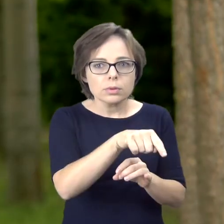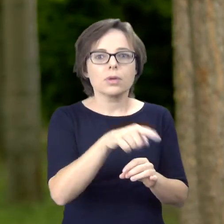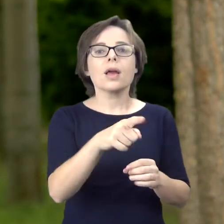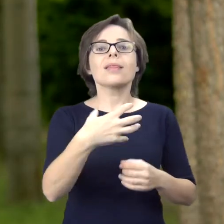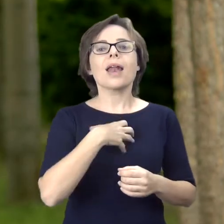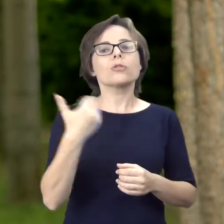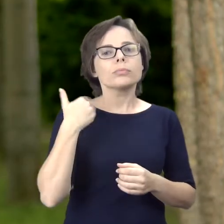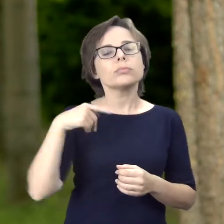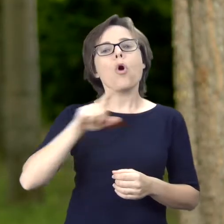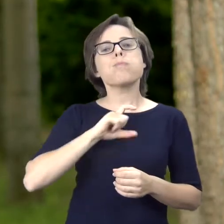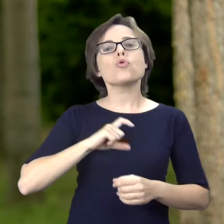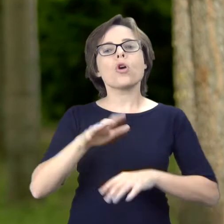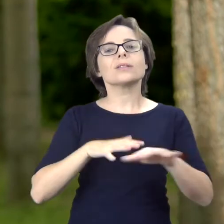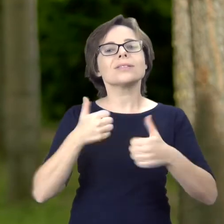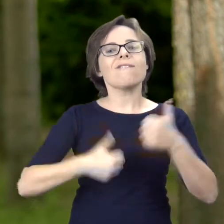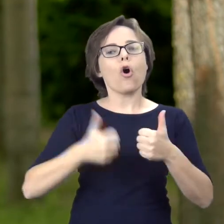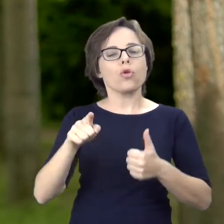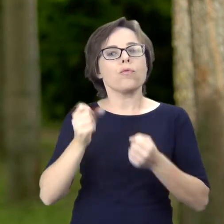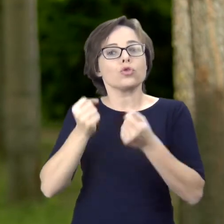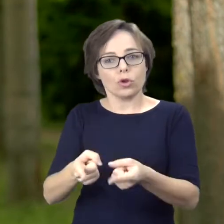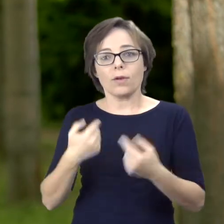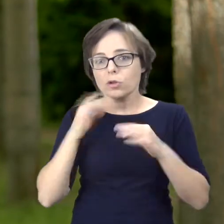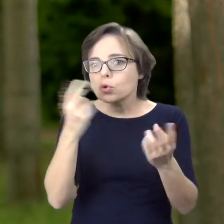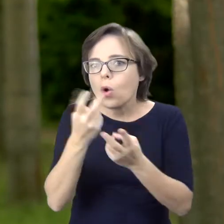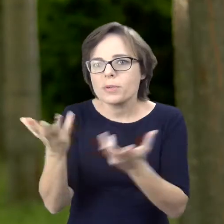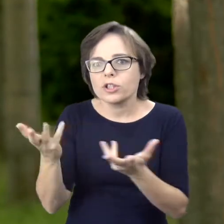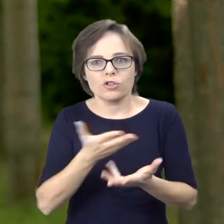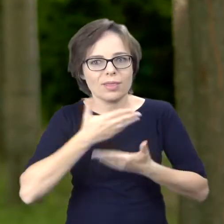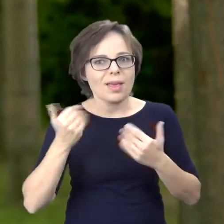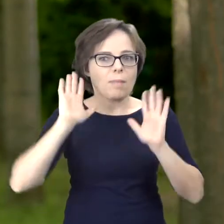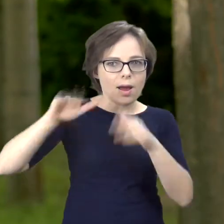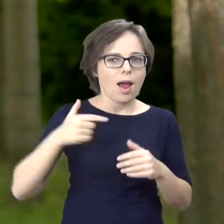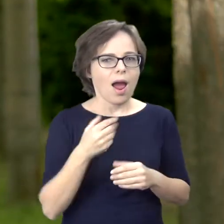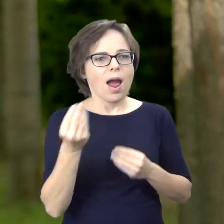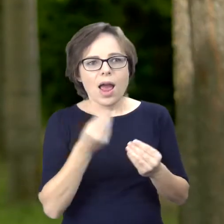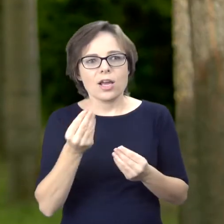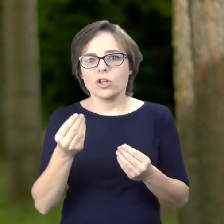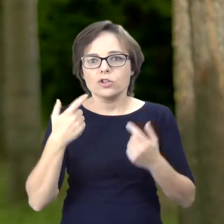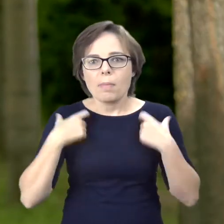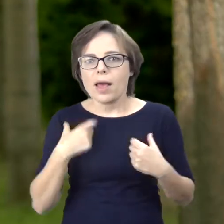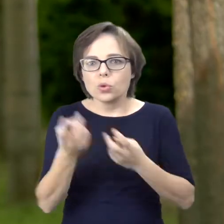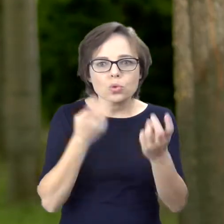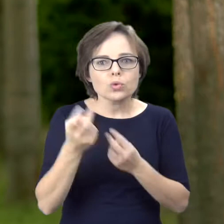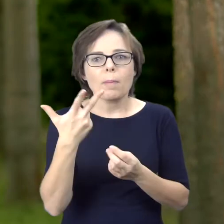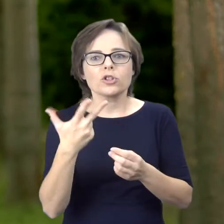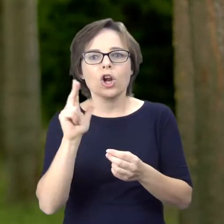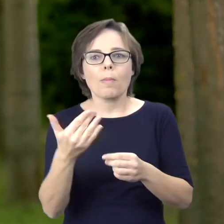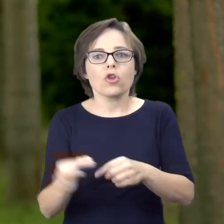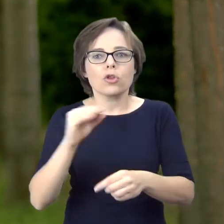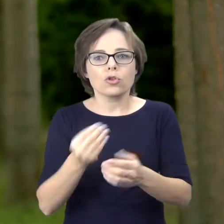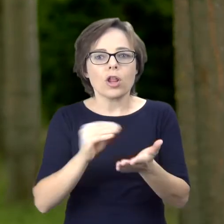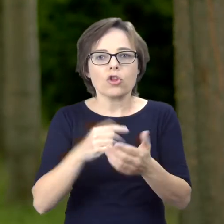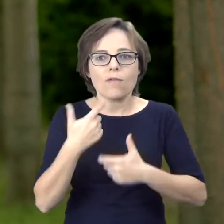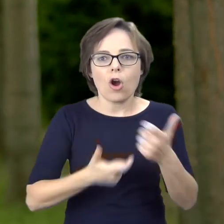biurze zawodu, którego nie znalazłem w ogóle, więc zrobiłem 3 kilometry, wszyscy już wystartowali, a ja jeszcze z tym plecakiem biegałem i w końcu rzuciłem go w namiocie